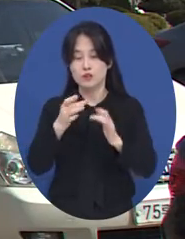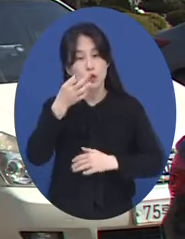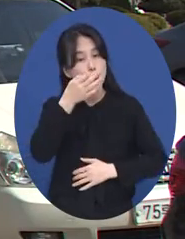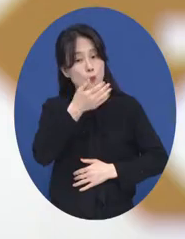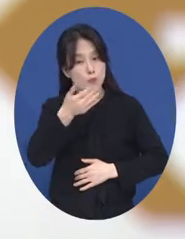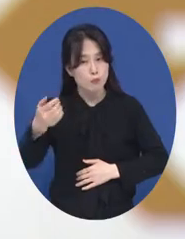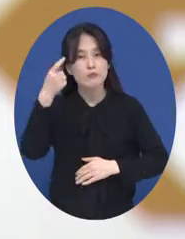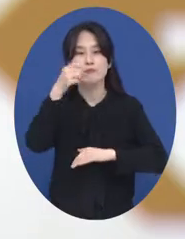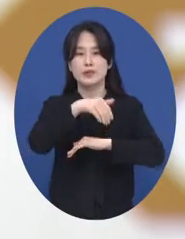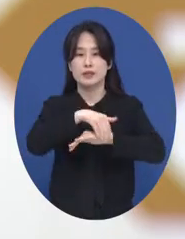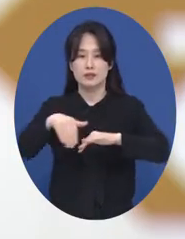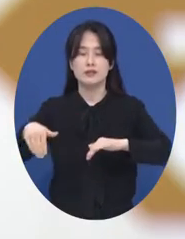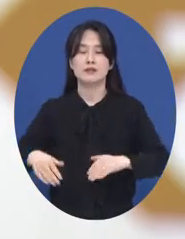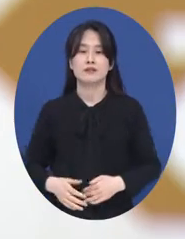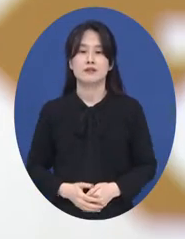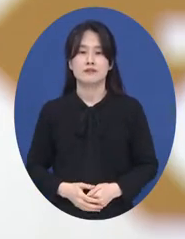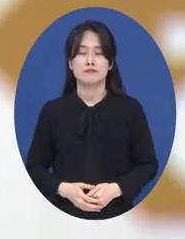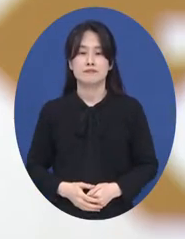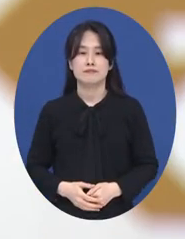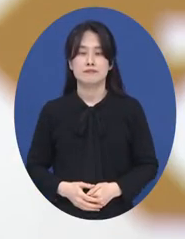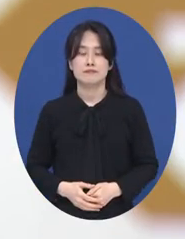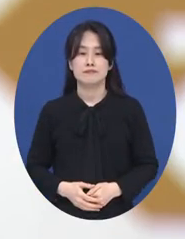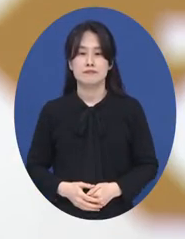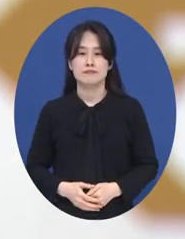봄꽃 축제 를 진행할 계획입니다